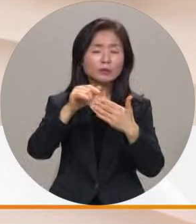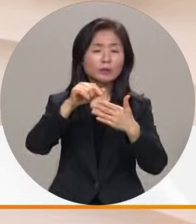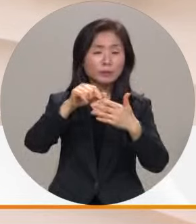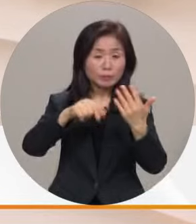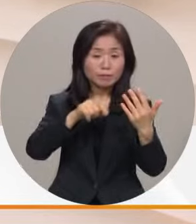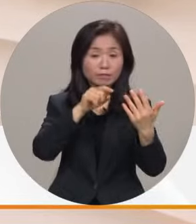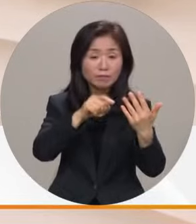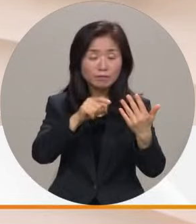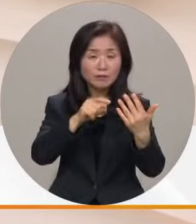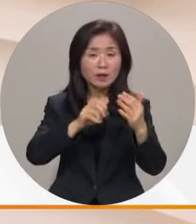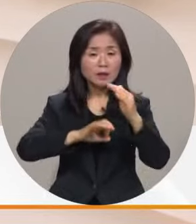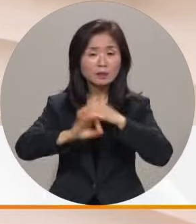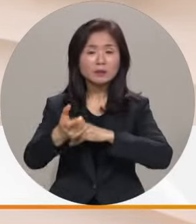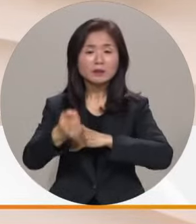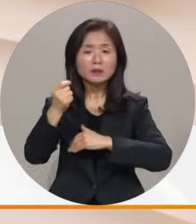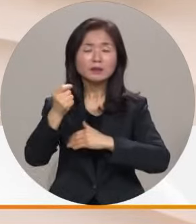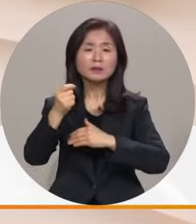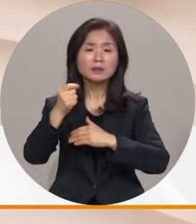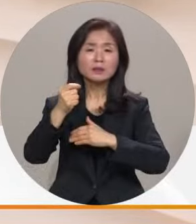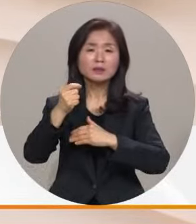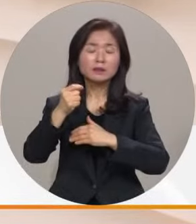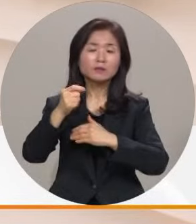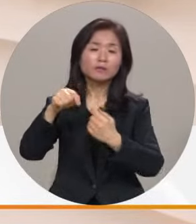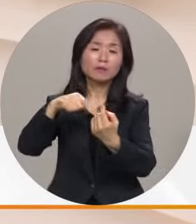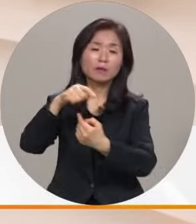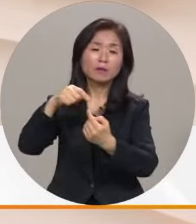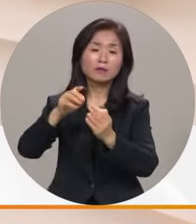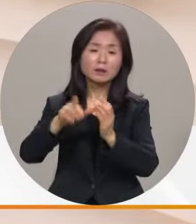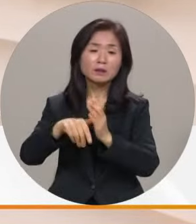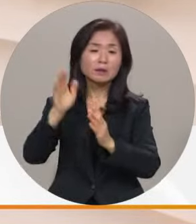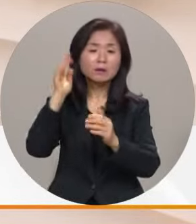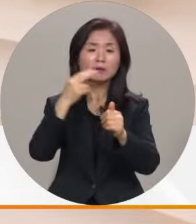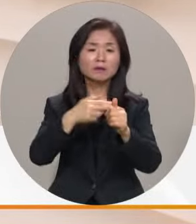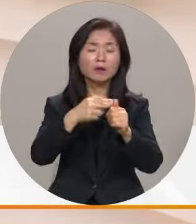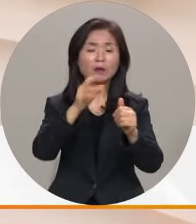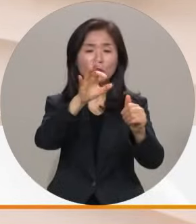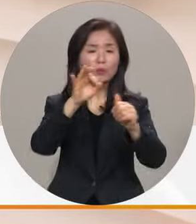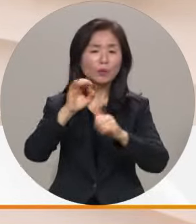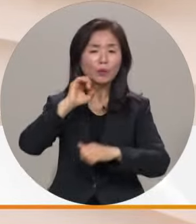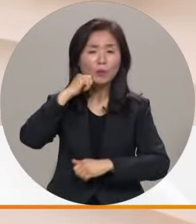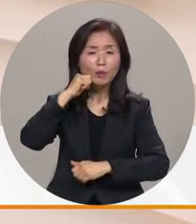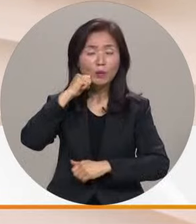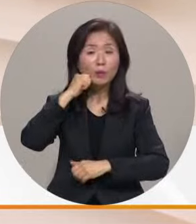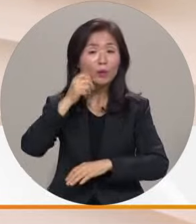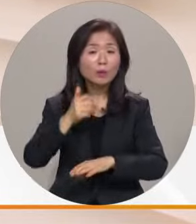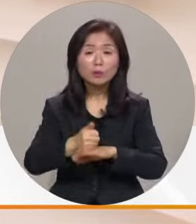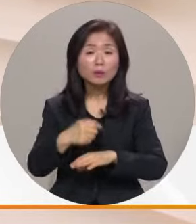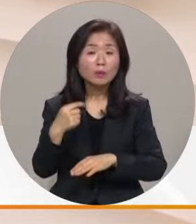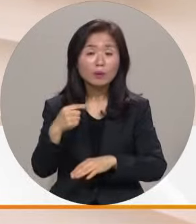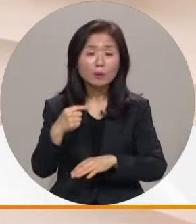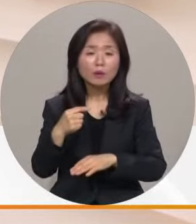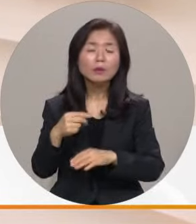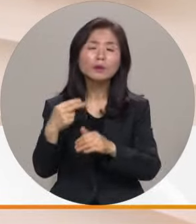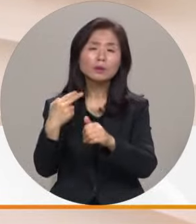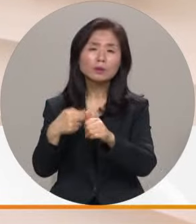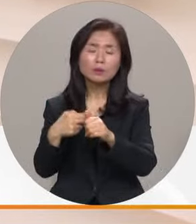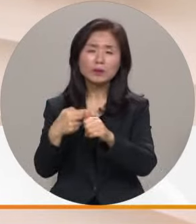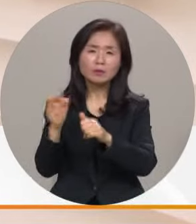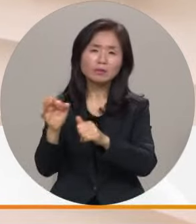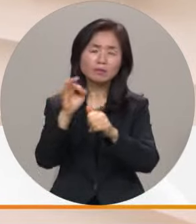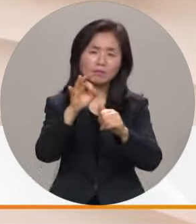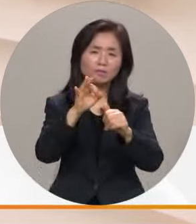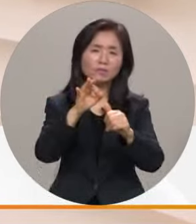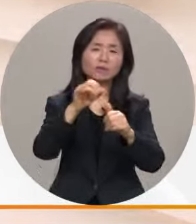뭐 이렇게 행하는 경우에는 거의 강사 구하기가 그러면 어 이미 시행을 하는 거니까 교사가